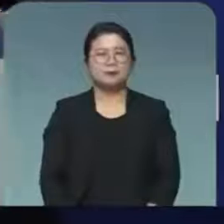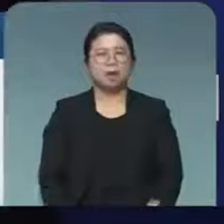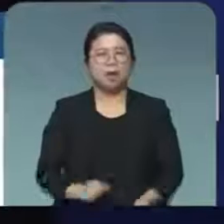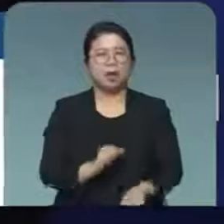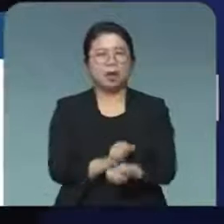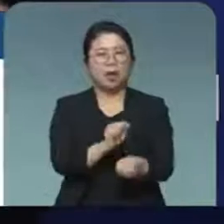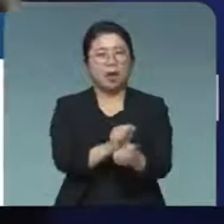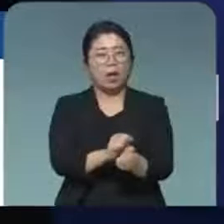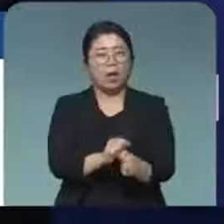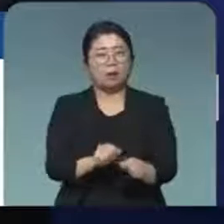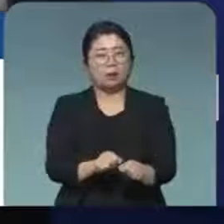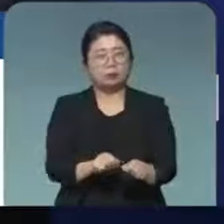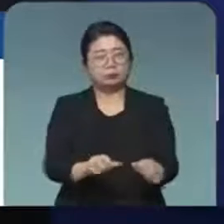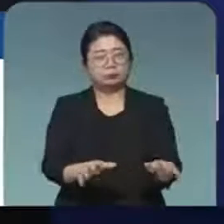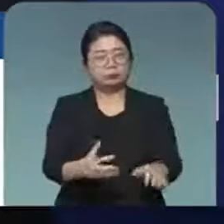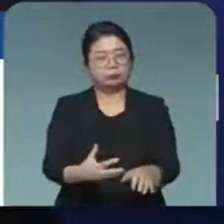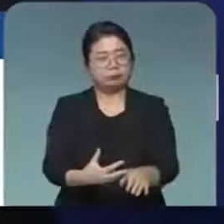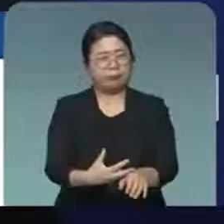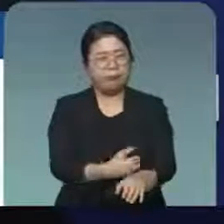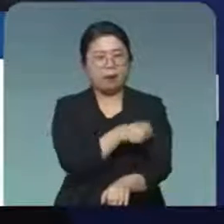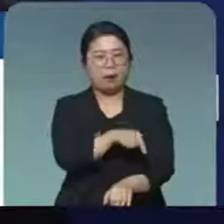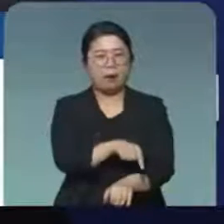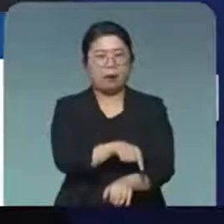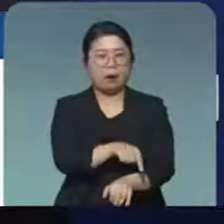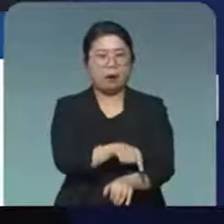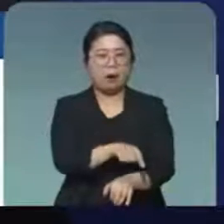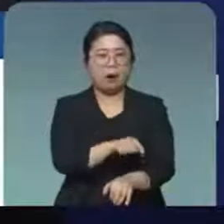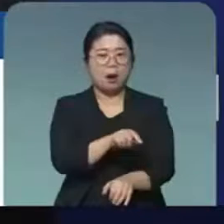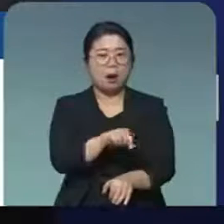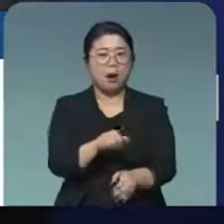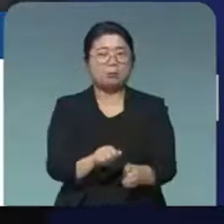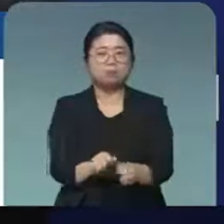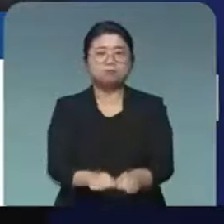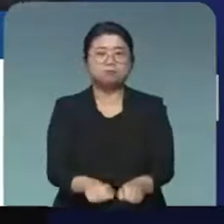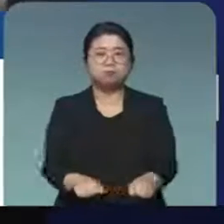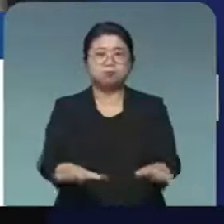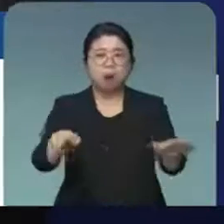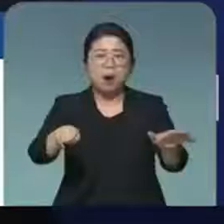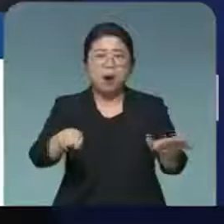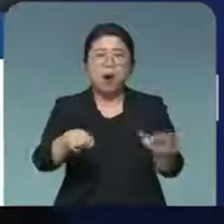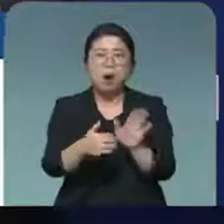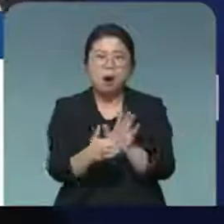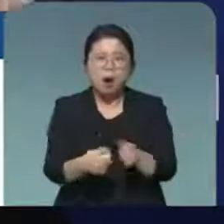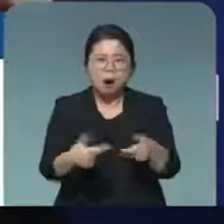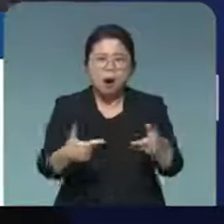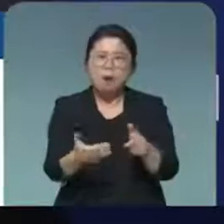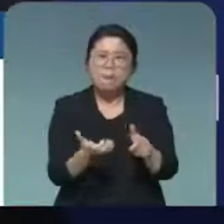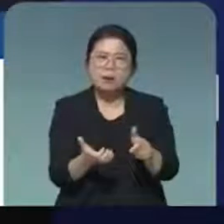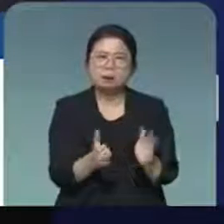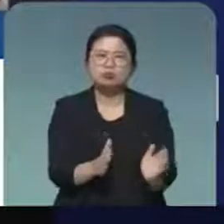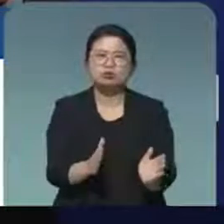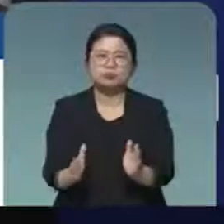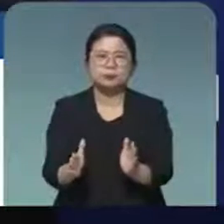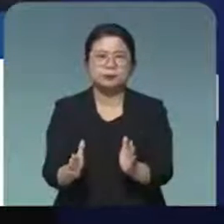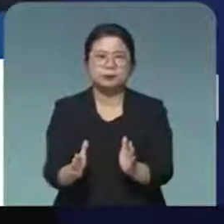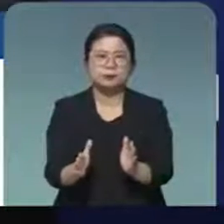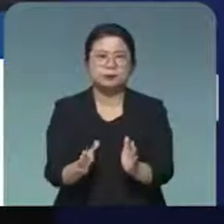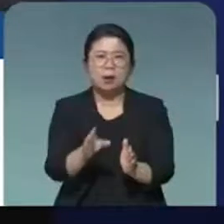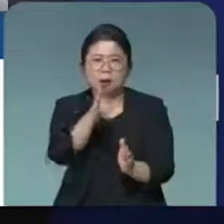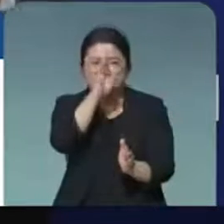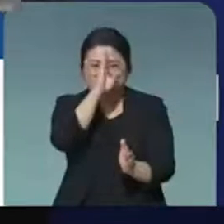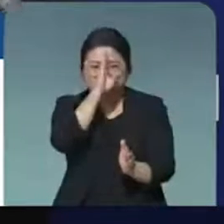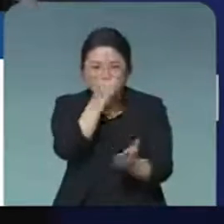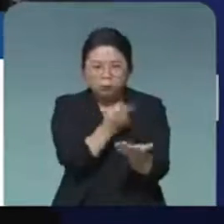오미크론이 감염이 지속적으로 증가하는 등 확진자 급증에 대비한 치료시설 및 병상